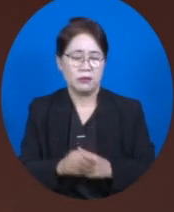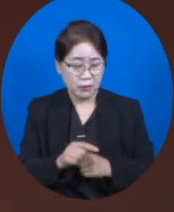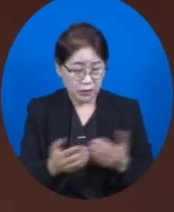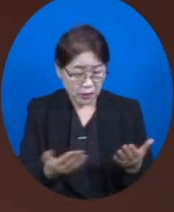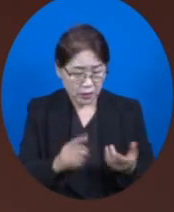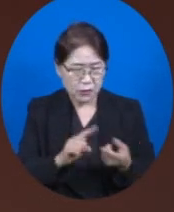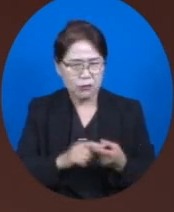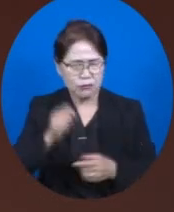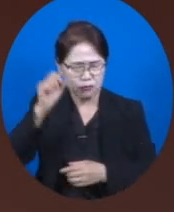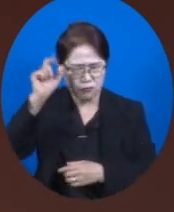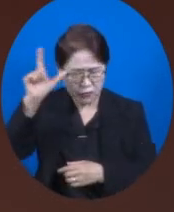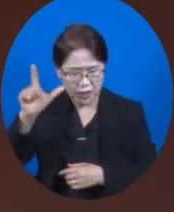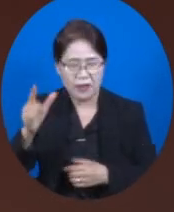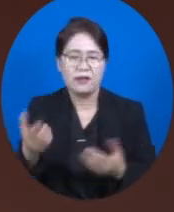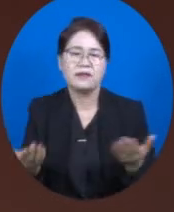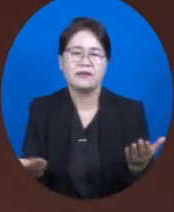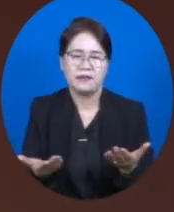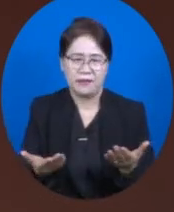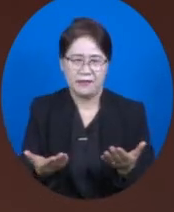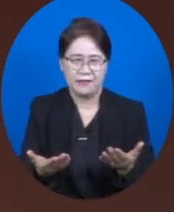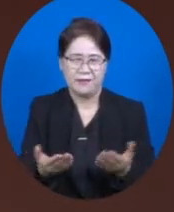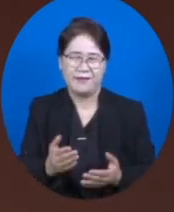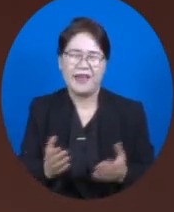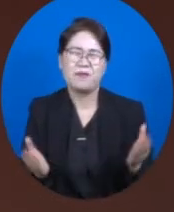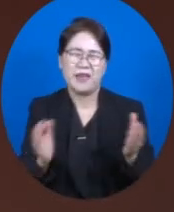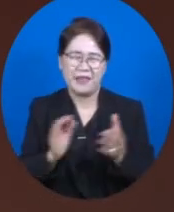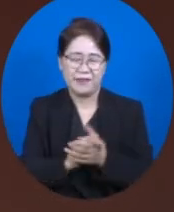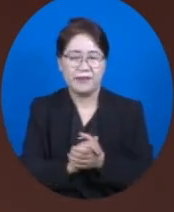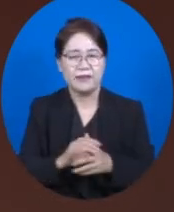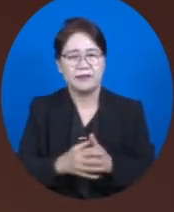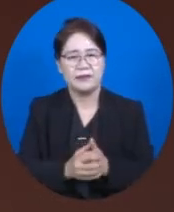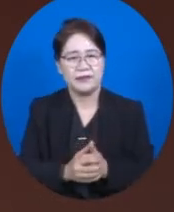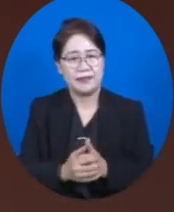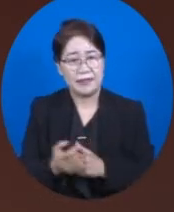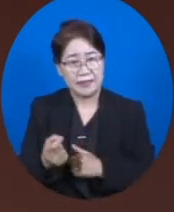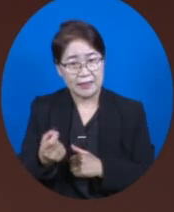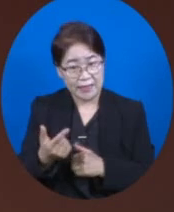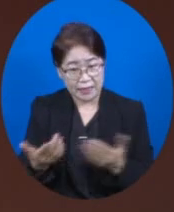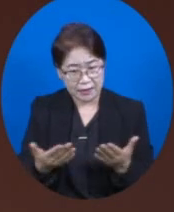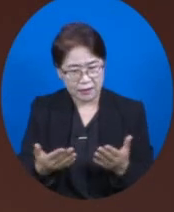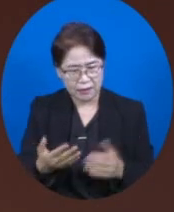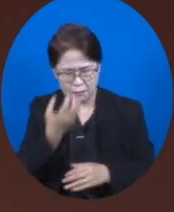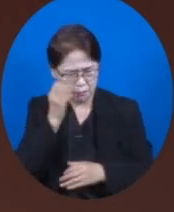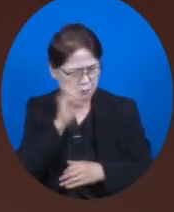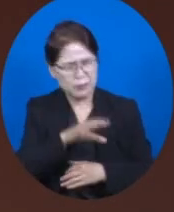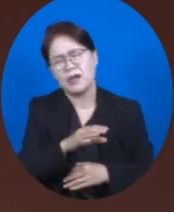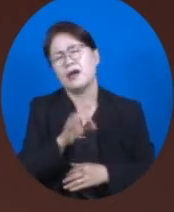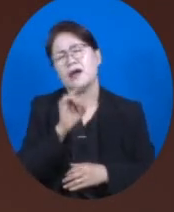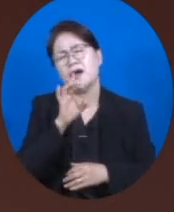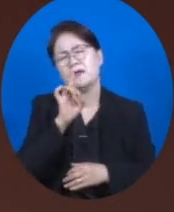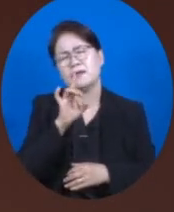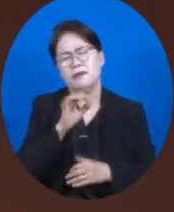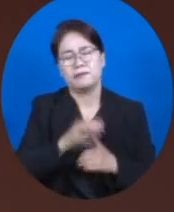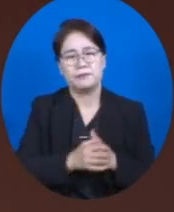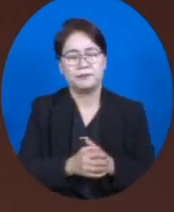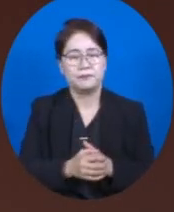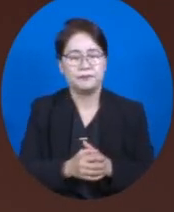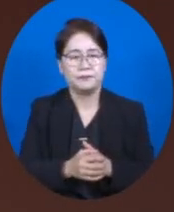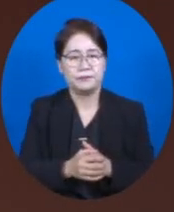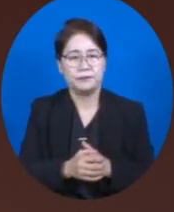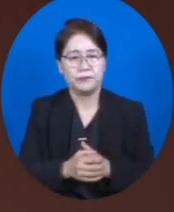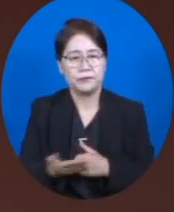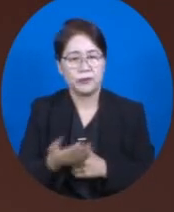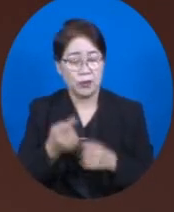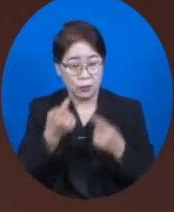일은 위대한 일이라는 것입니다 그러므로 작은 일이라고 멸시해서는 안 된다는 것입니다 여러분